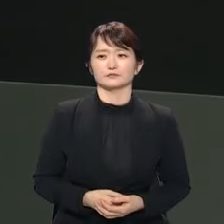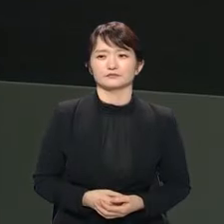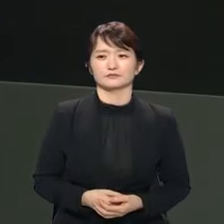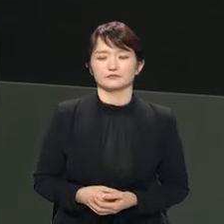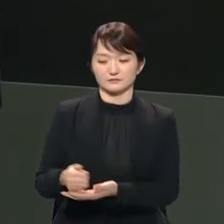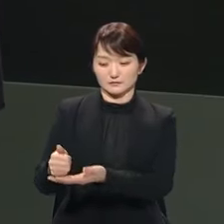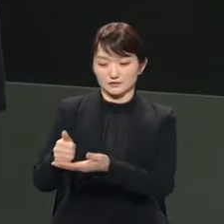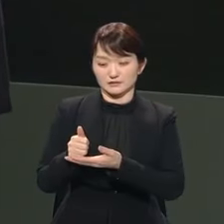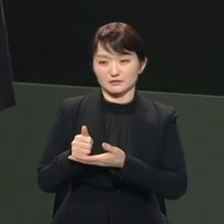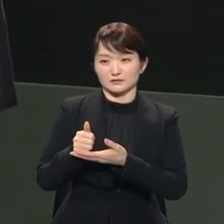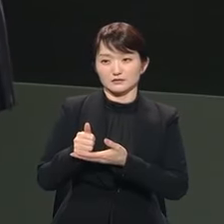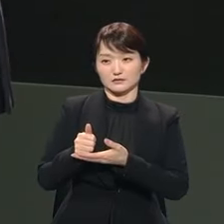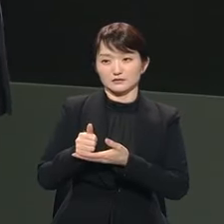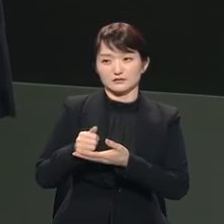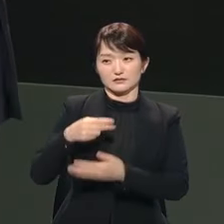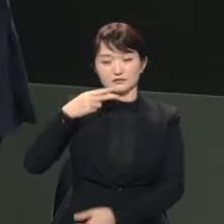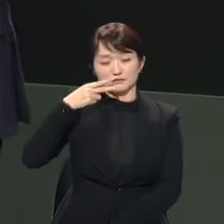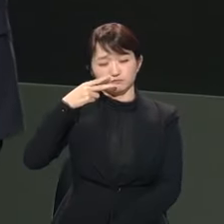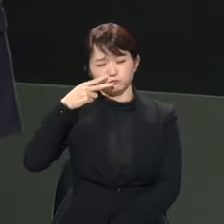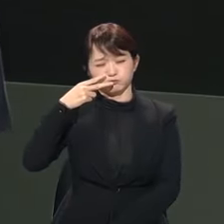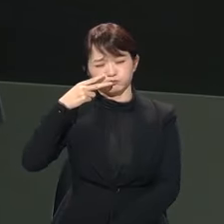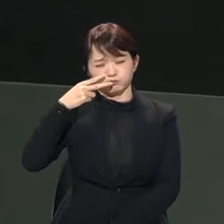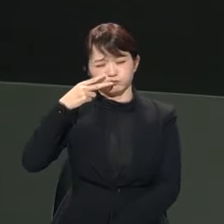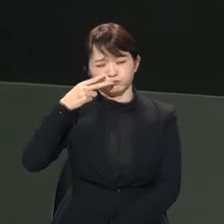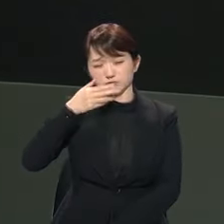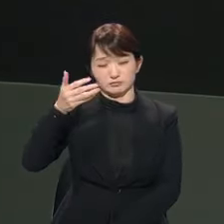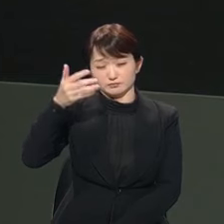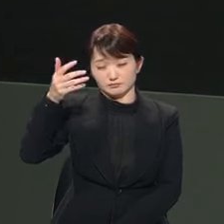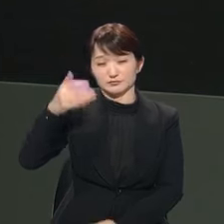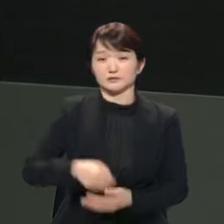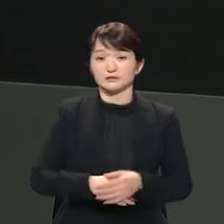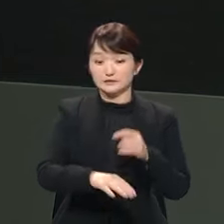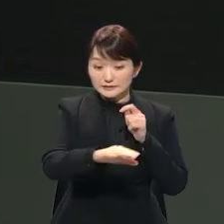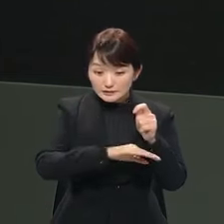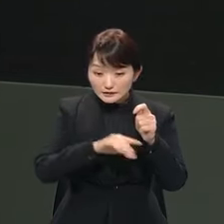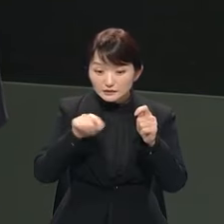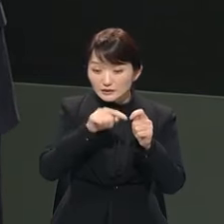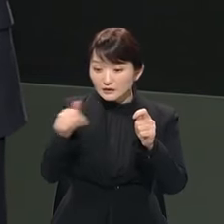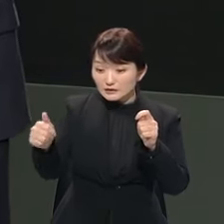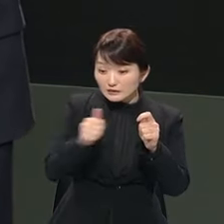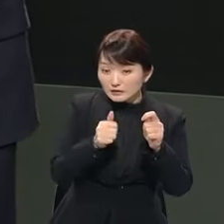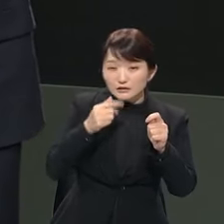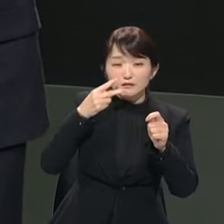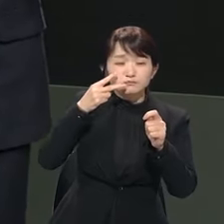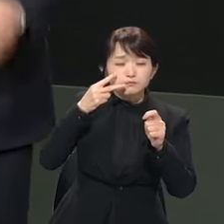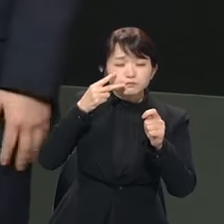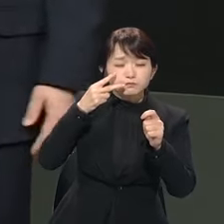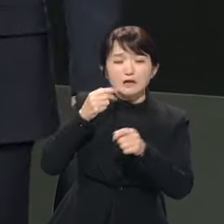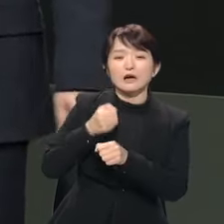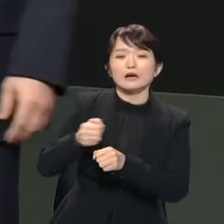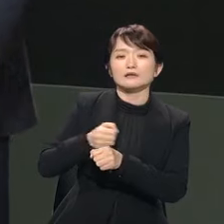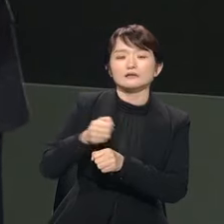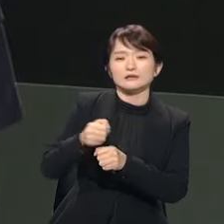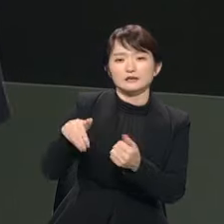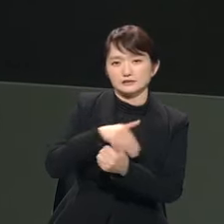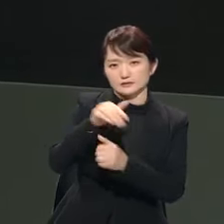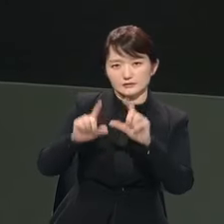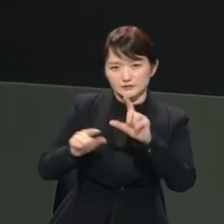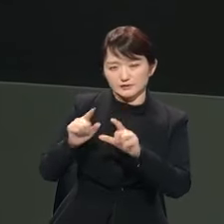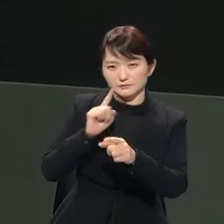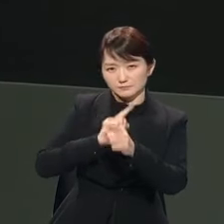승객이 담배를 뿜뿜입니다. 자, 다른 사람도 아니고 택시 승객이 담배를 피우는 황당한 상황. 사방가족께서